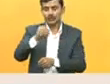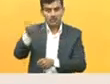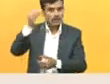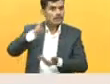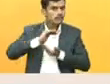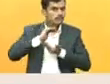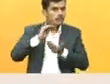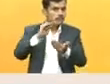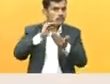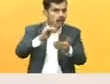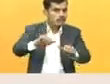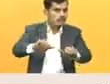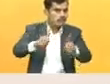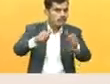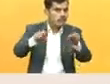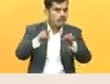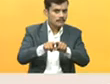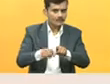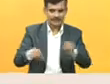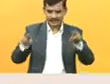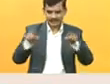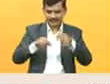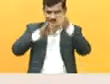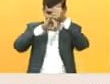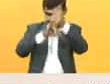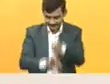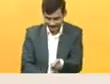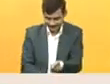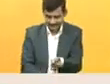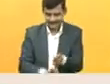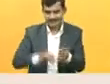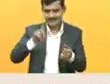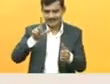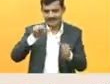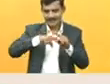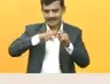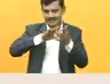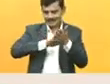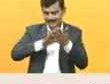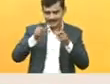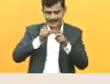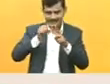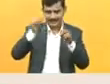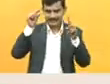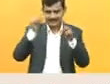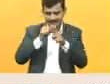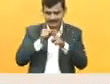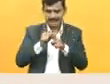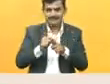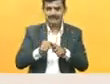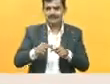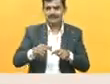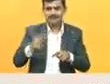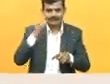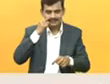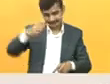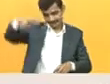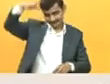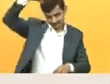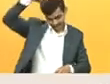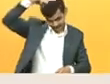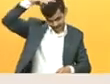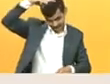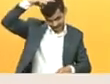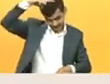भी सम्मानित किया गया है। लक्षद्वीप के कवरत्ती द्वीप पर नर्स के रूप में काम करने वाली